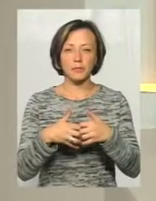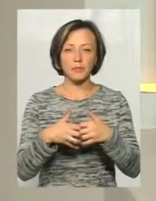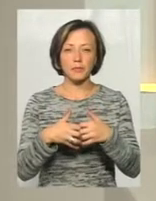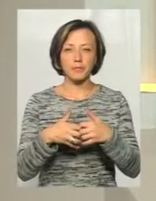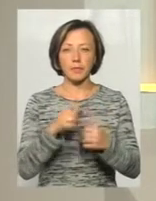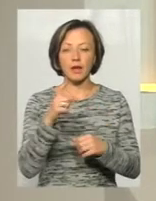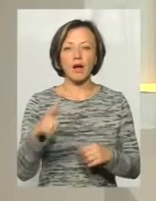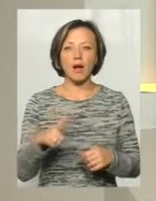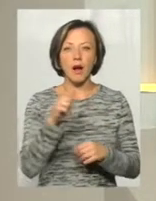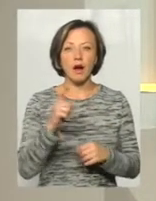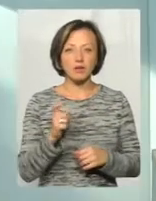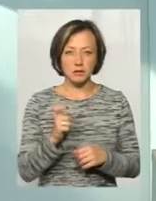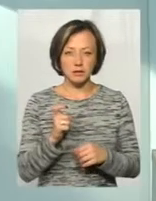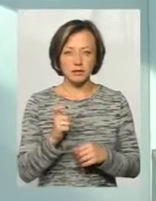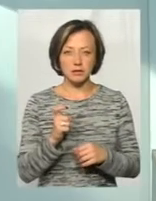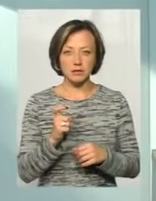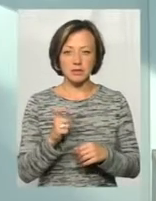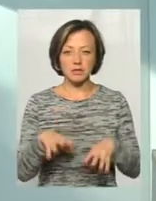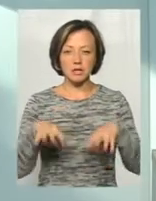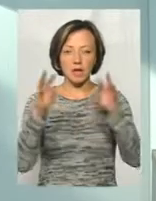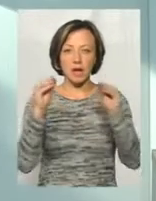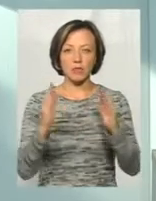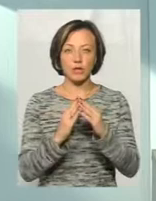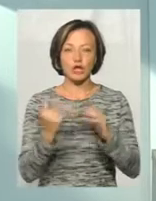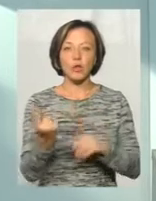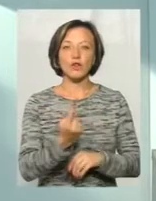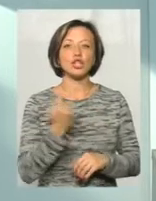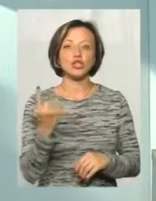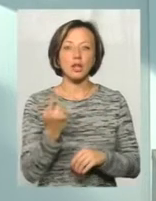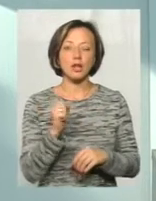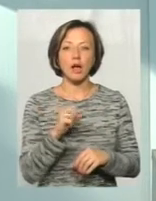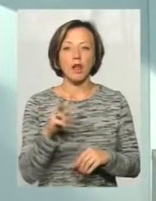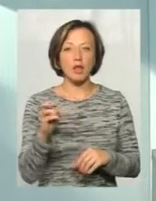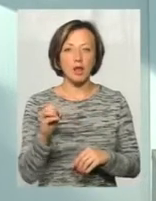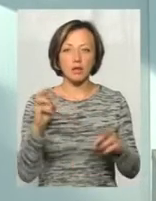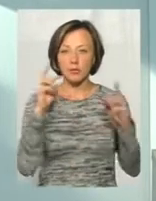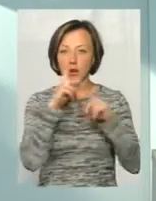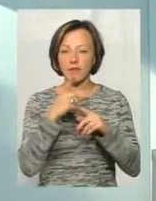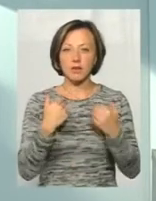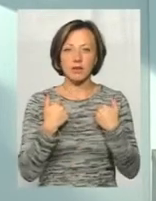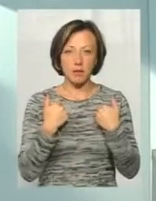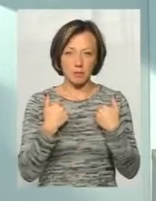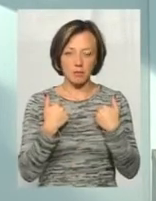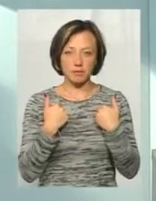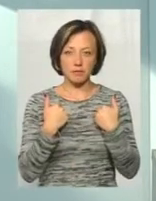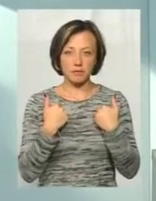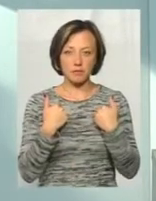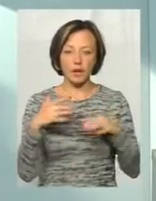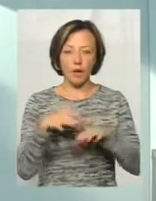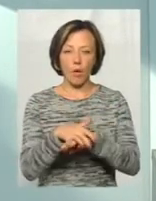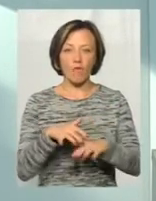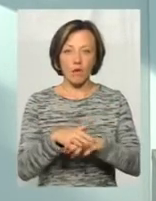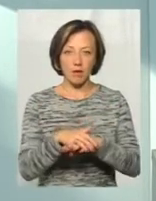за газ, поставили загальнобудинковий лічильник, але неправильно нам